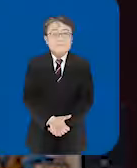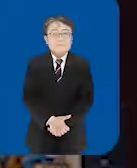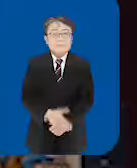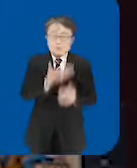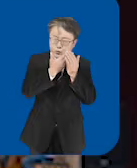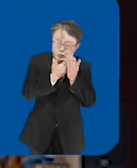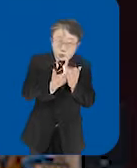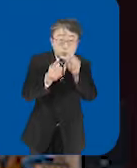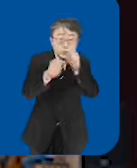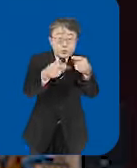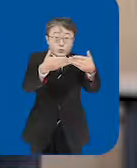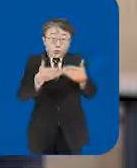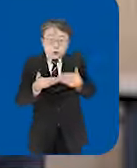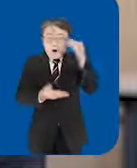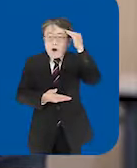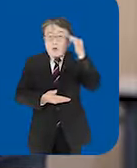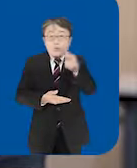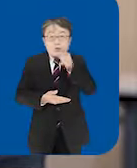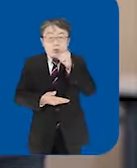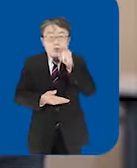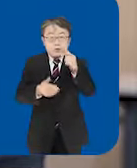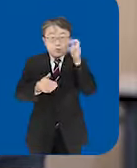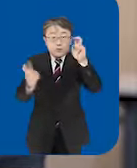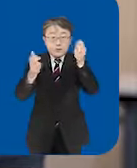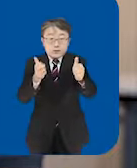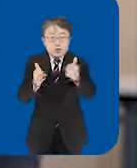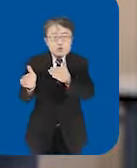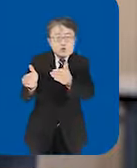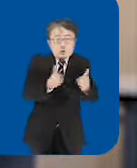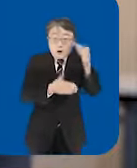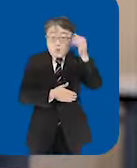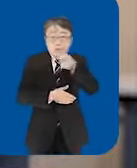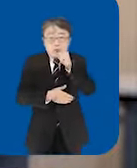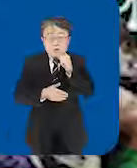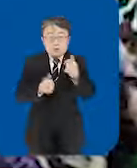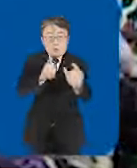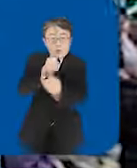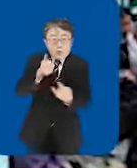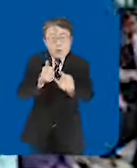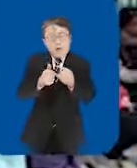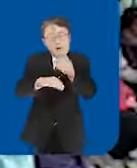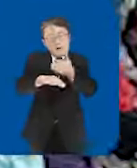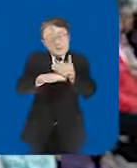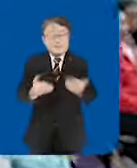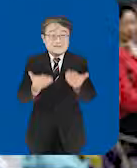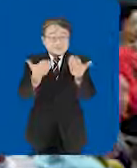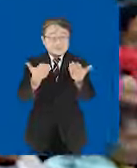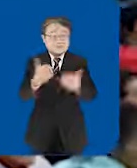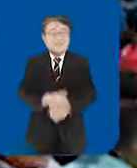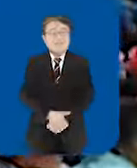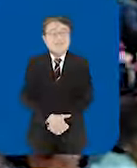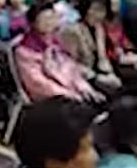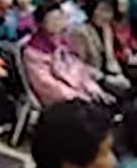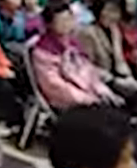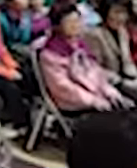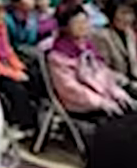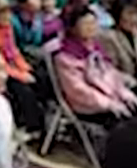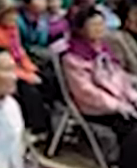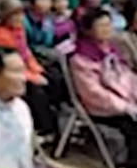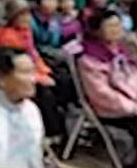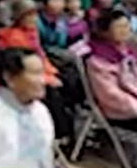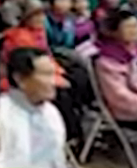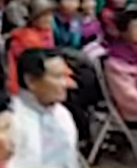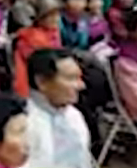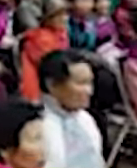소중한 기회를 주신 우리 케이버트 지사장님하고 준비하신 우리 케이버트 인지원